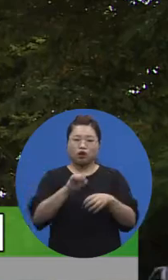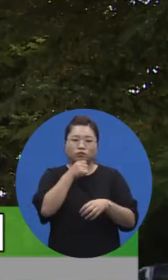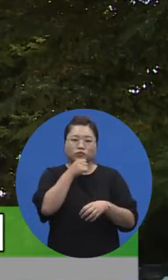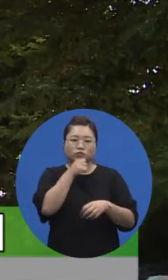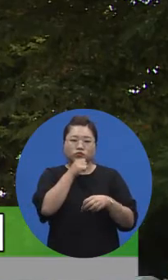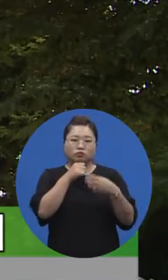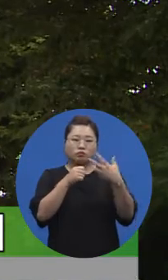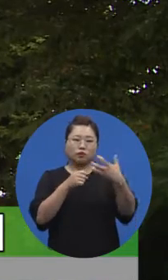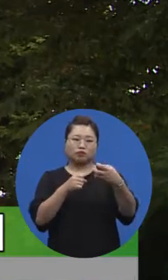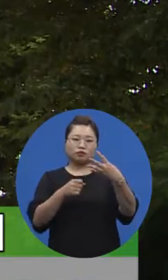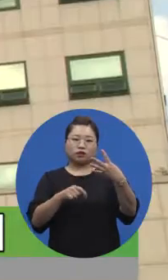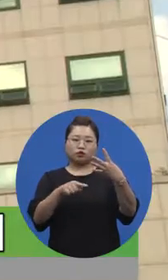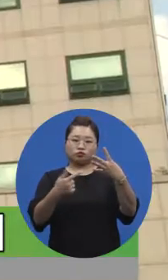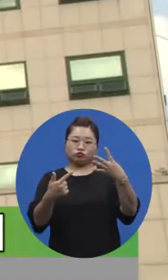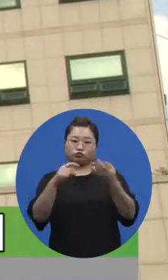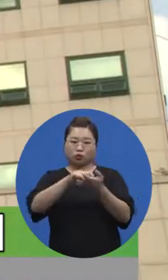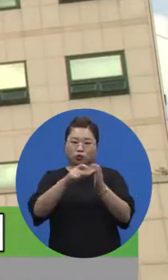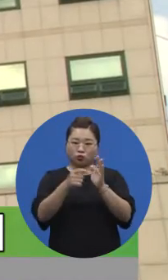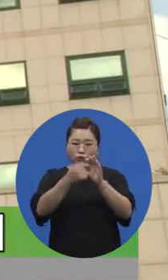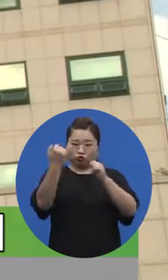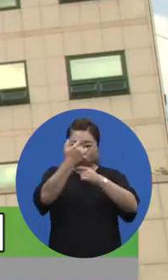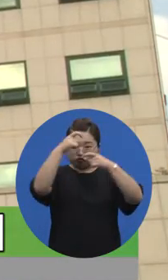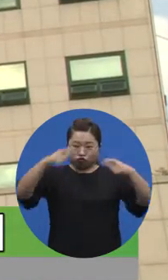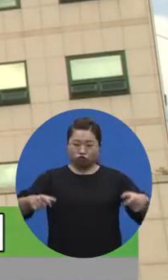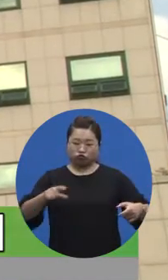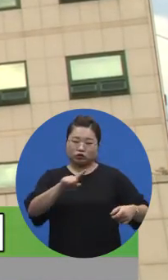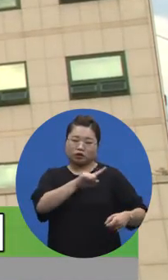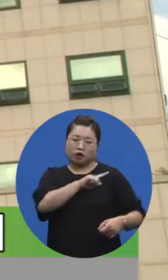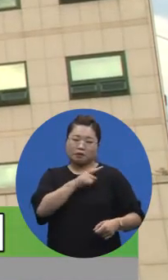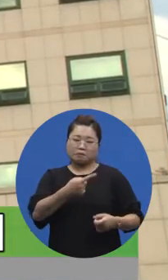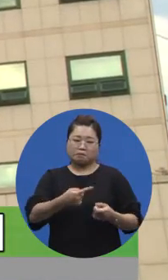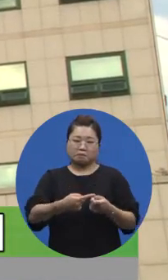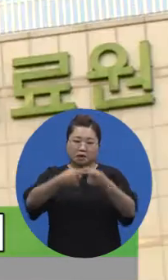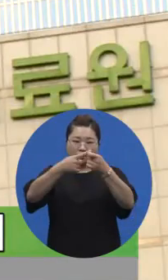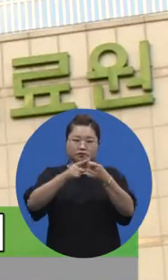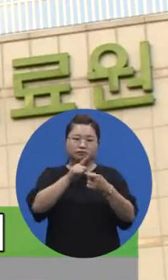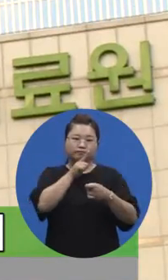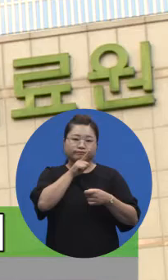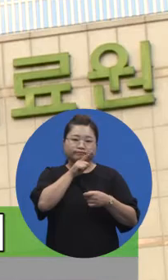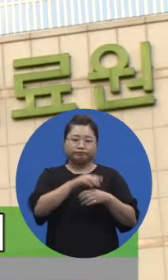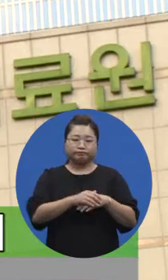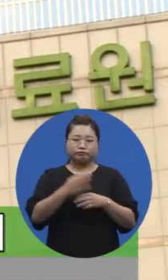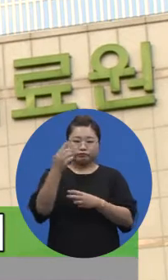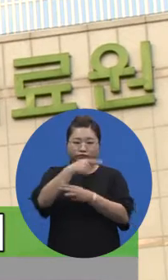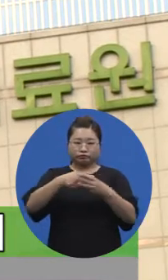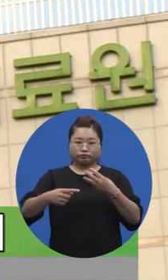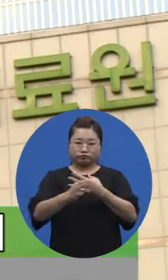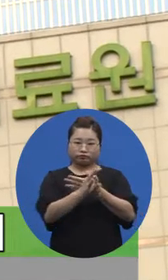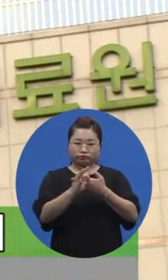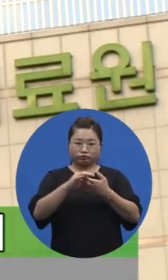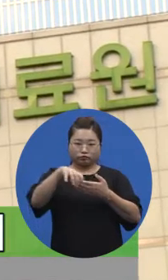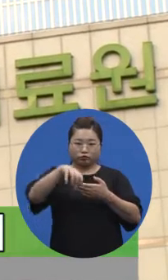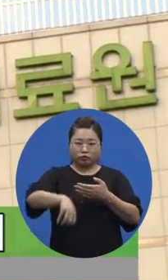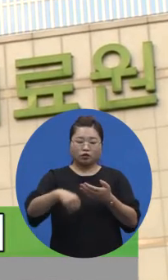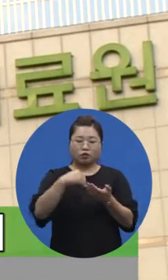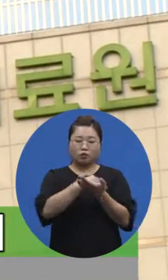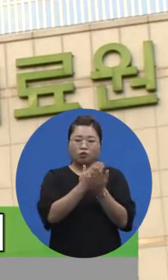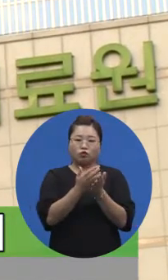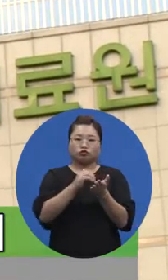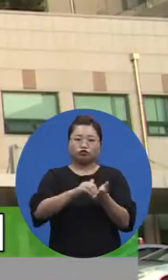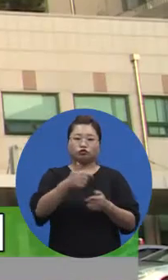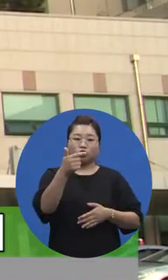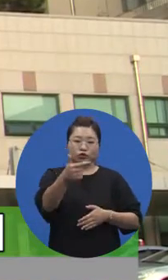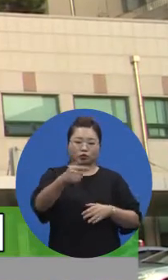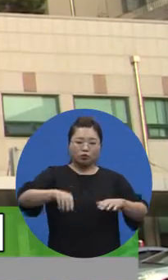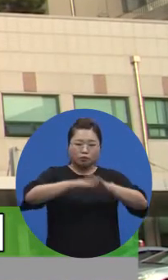종합점수 84.6점으로 충청권에서 최고 점수를 획득했다고 밝혔습니다. 청주의료원은 6개